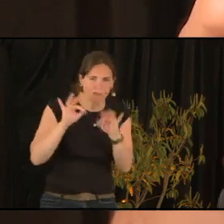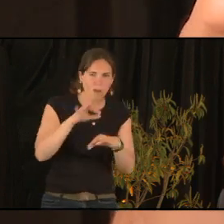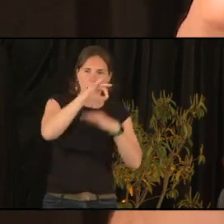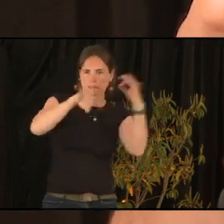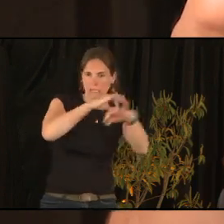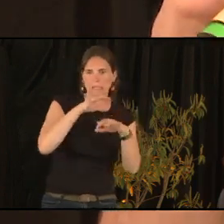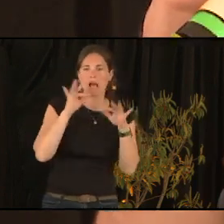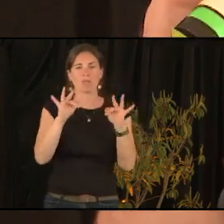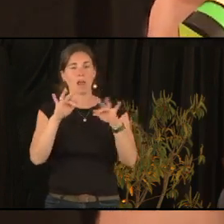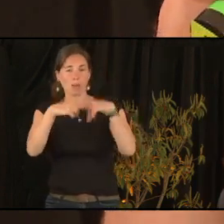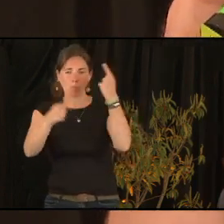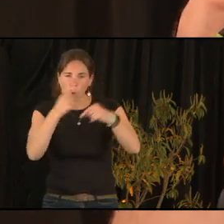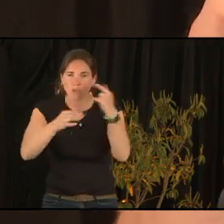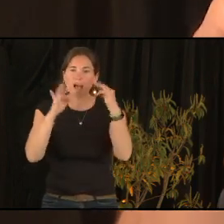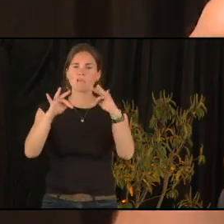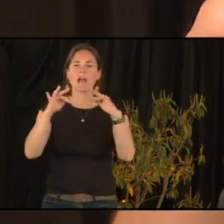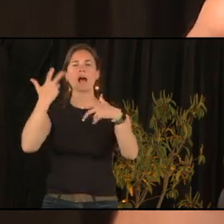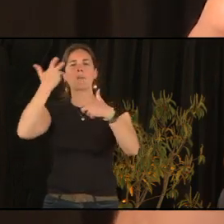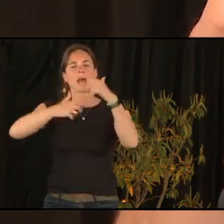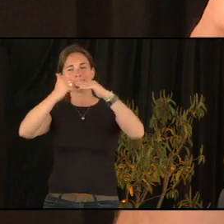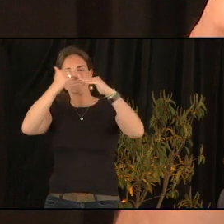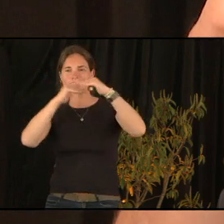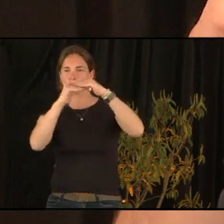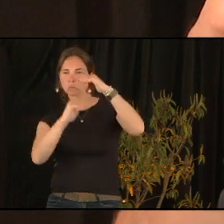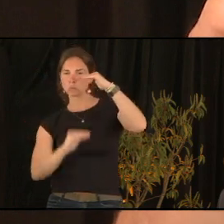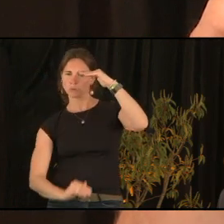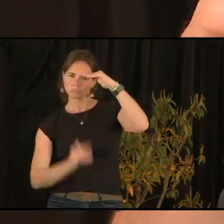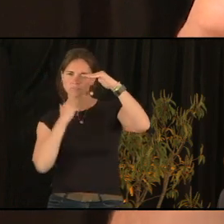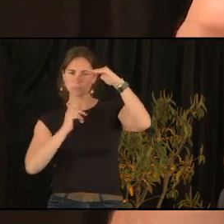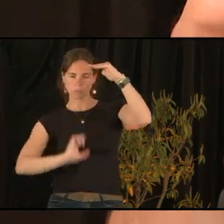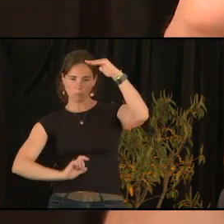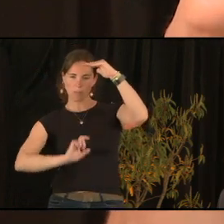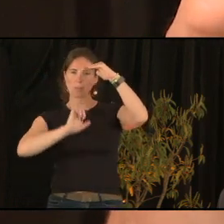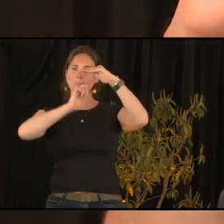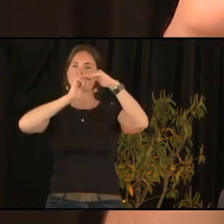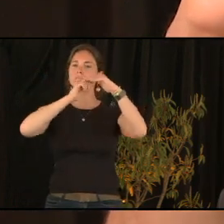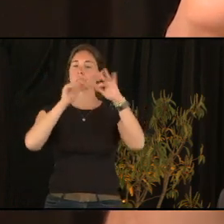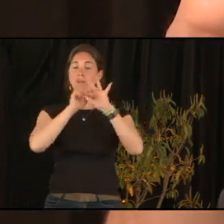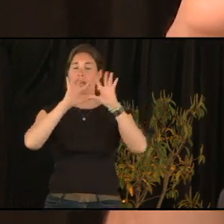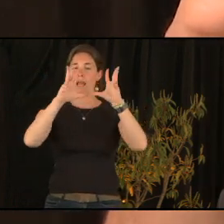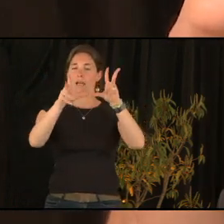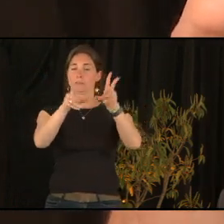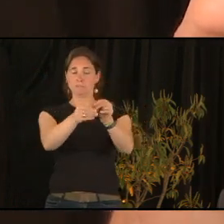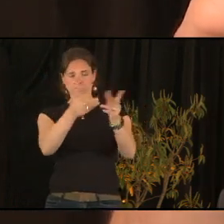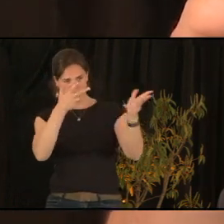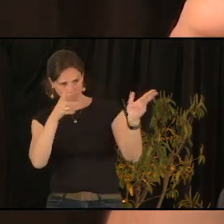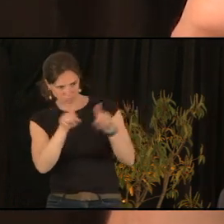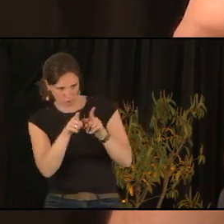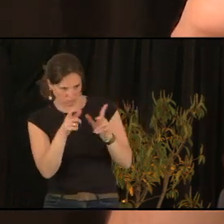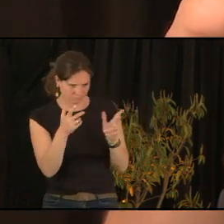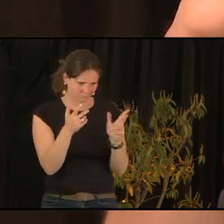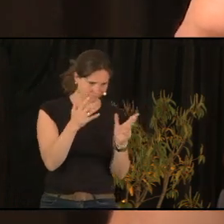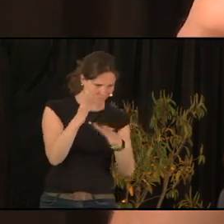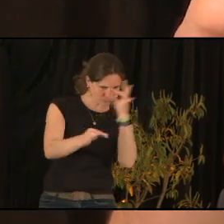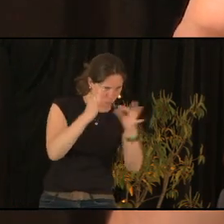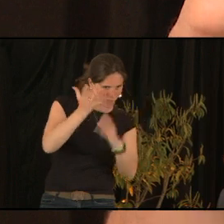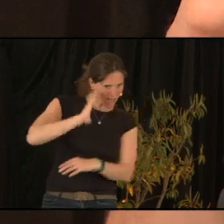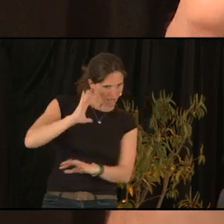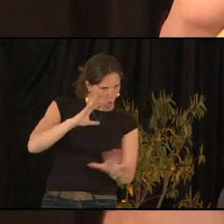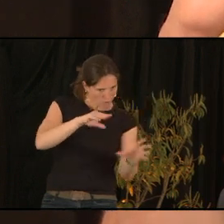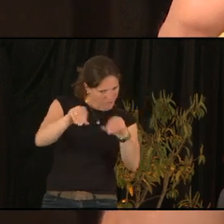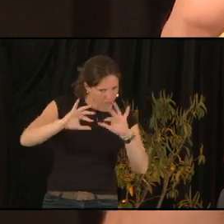plantes, s'intéresser aux couches géologiques, s'intéresser à toutes sortes d'indicateurs qui nous disent ce qu'était la terre